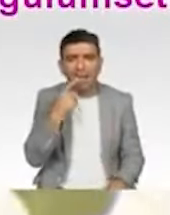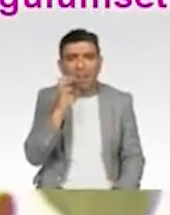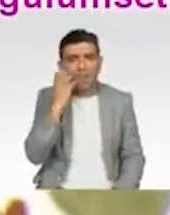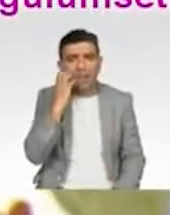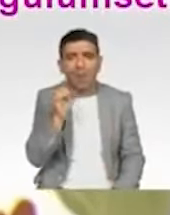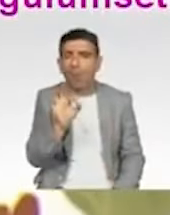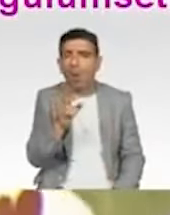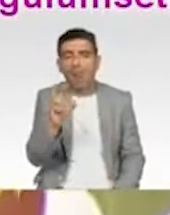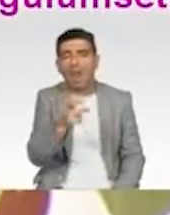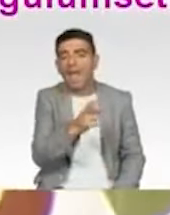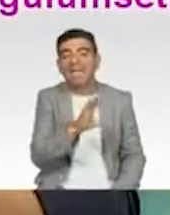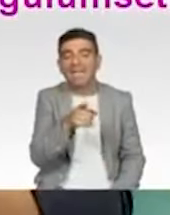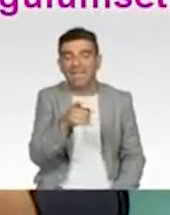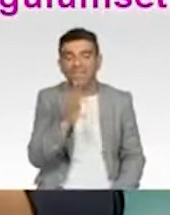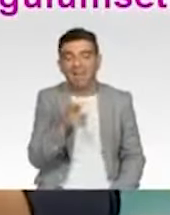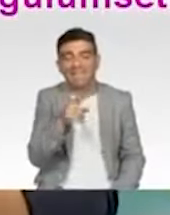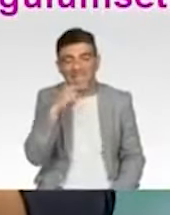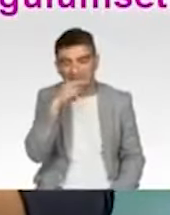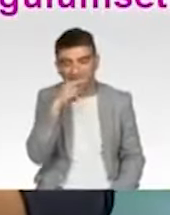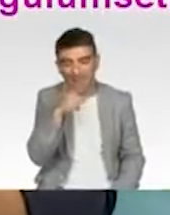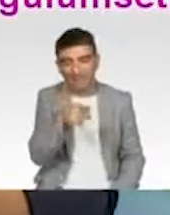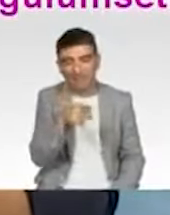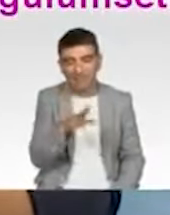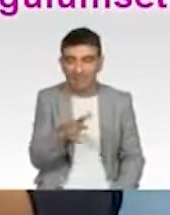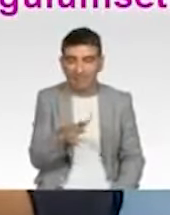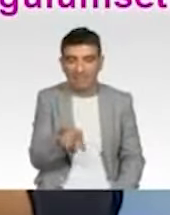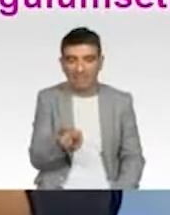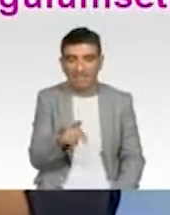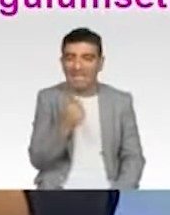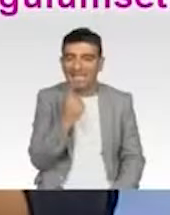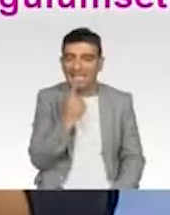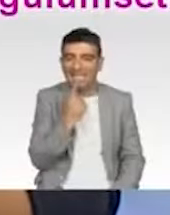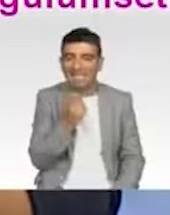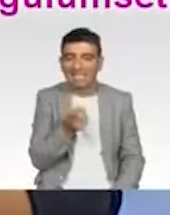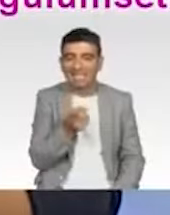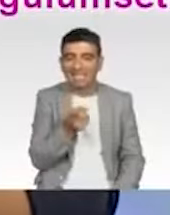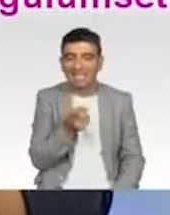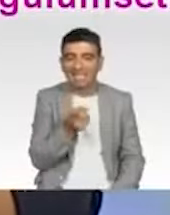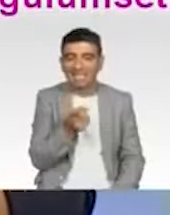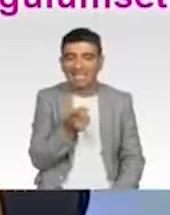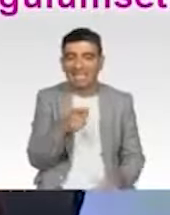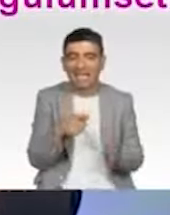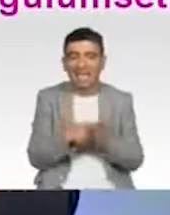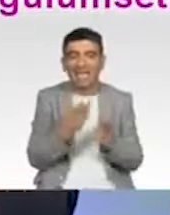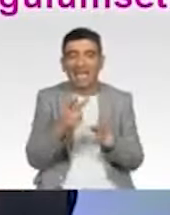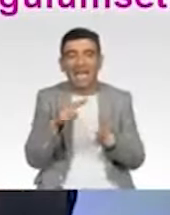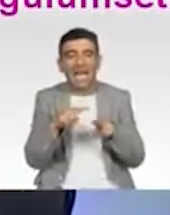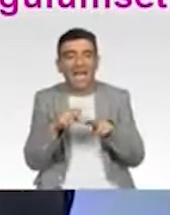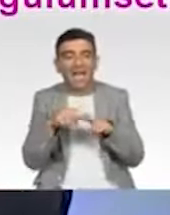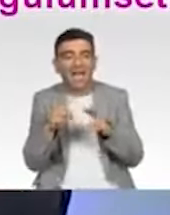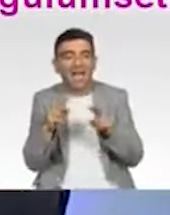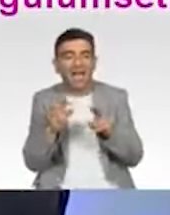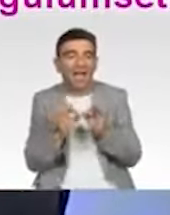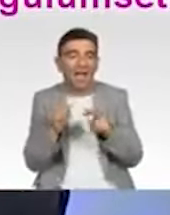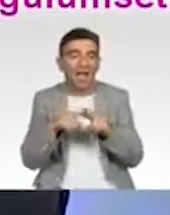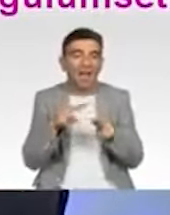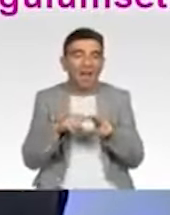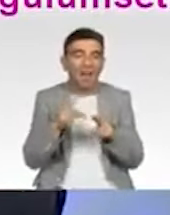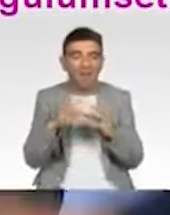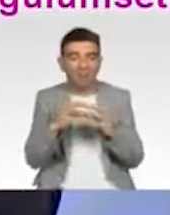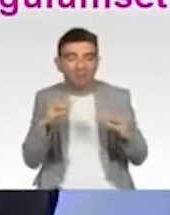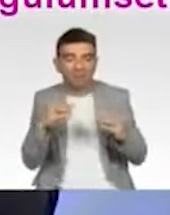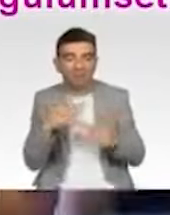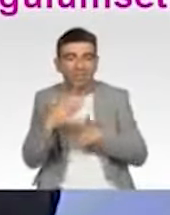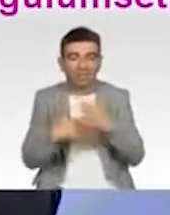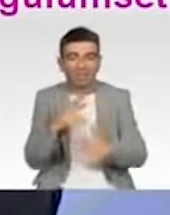değil. Bu biraz fazla kırmızı. Evet sanki tadı bile adı ne kabak karıştırılmış gibi.